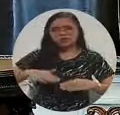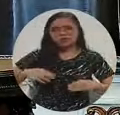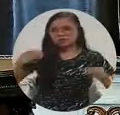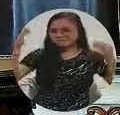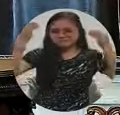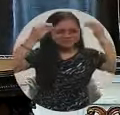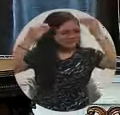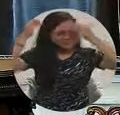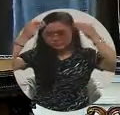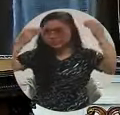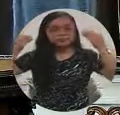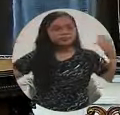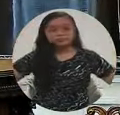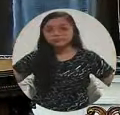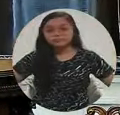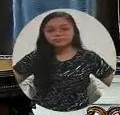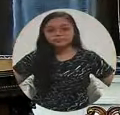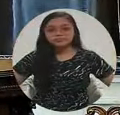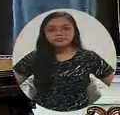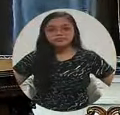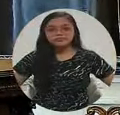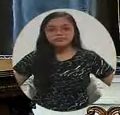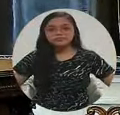do and they are confused.